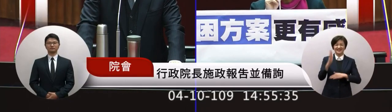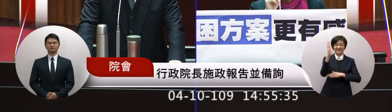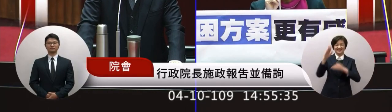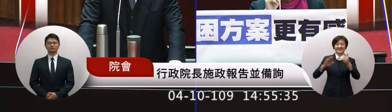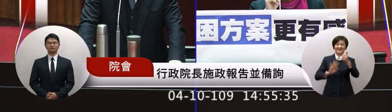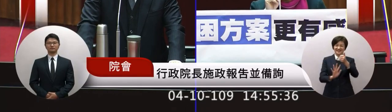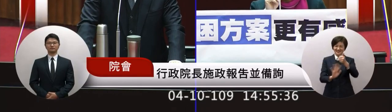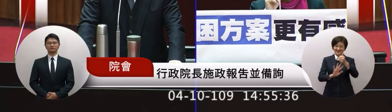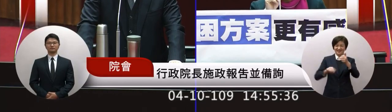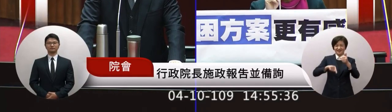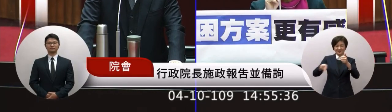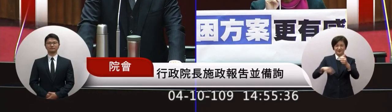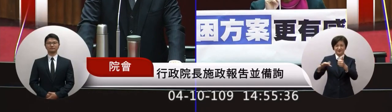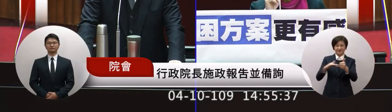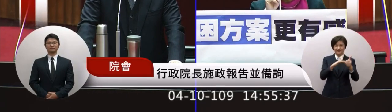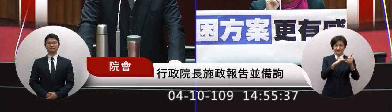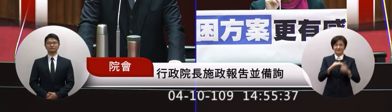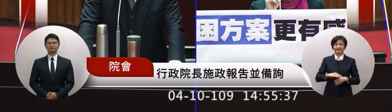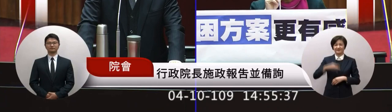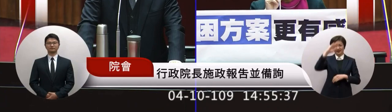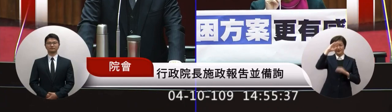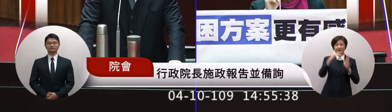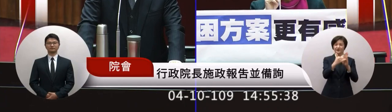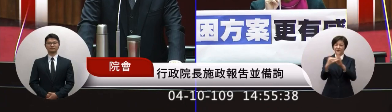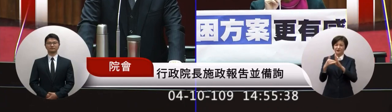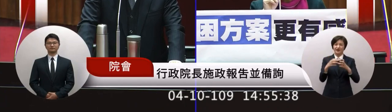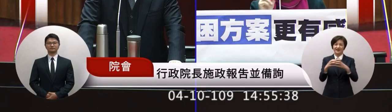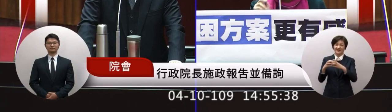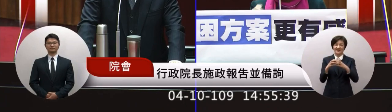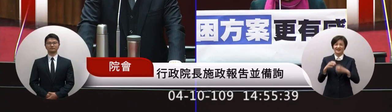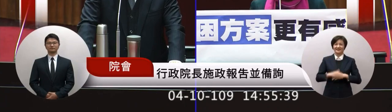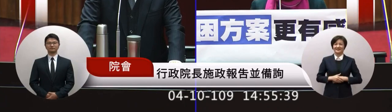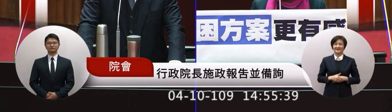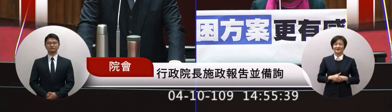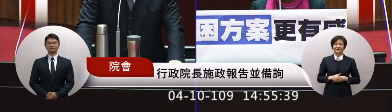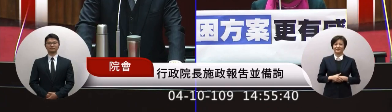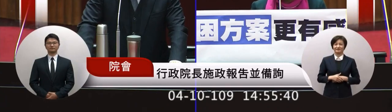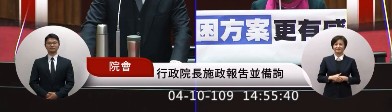队，所有的防疫的团队，对你。